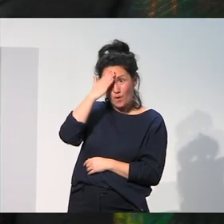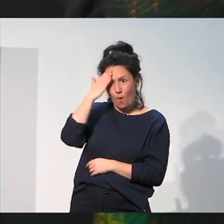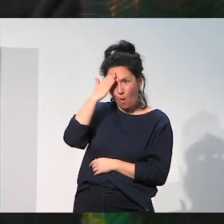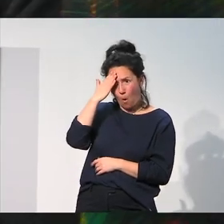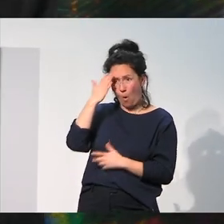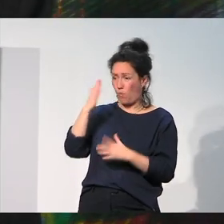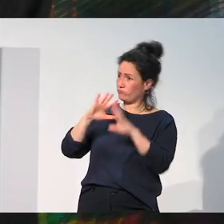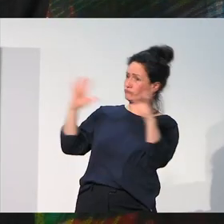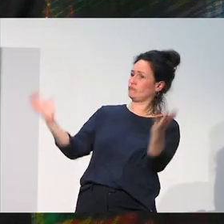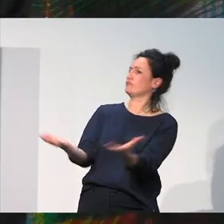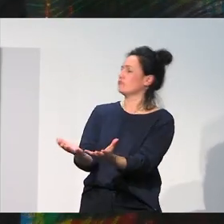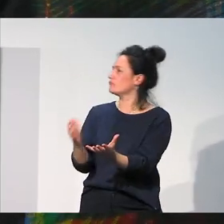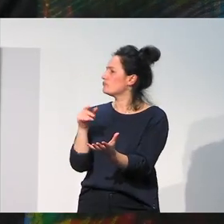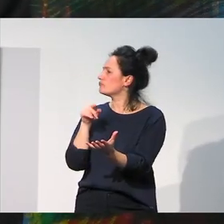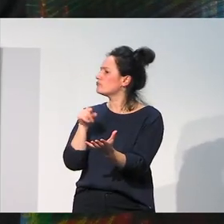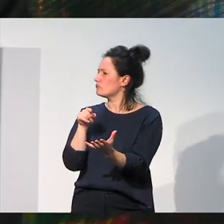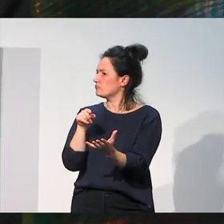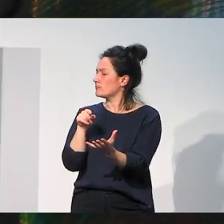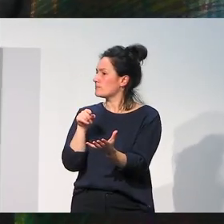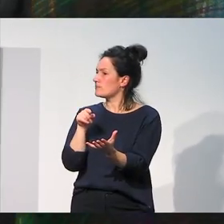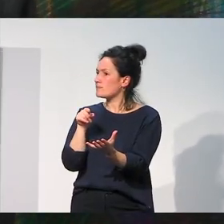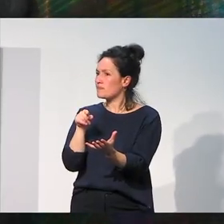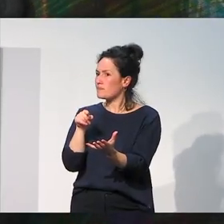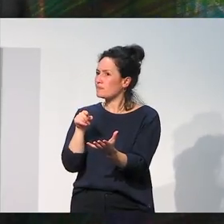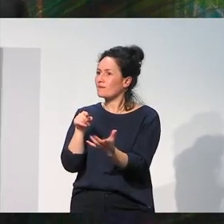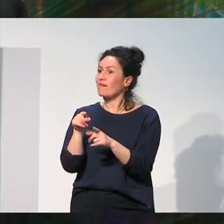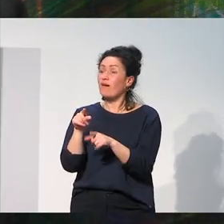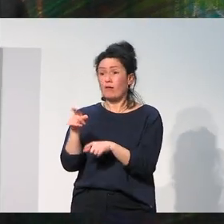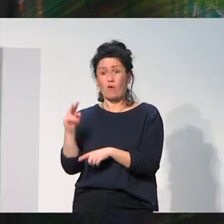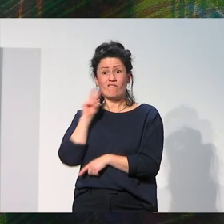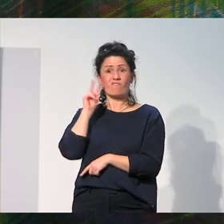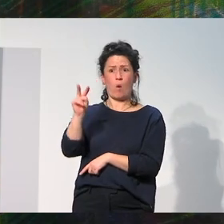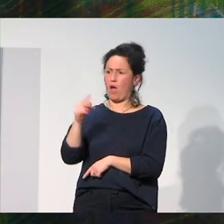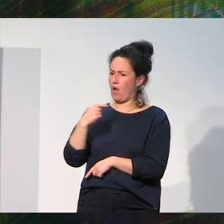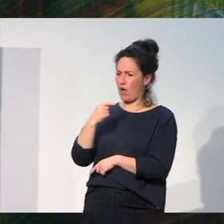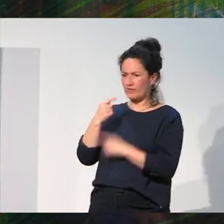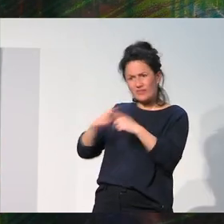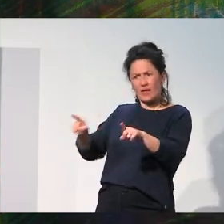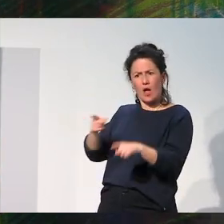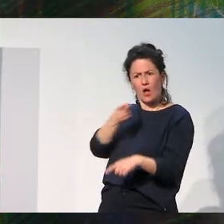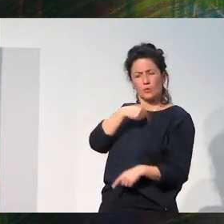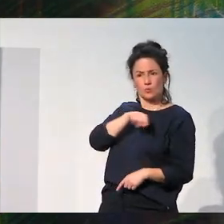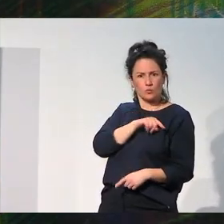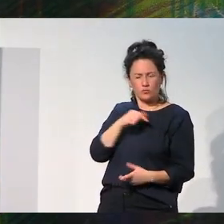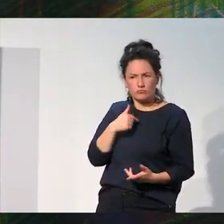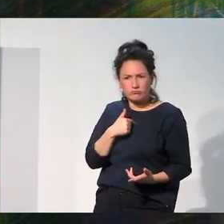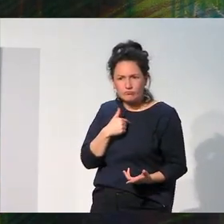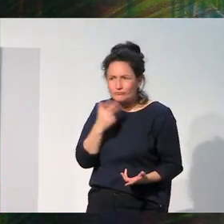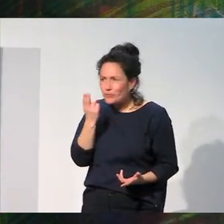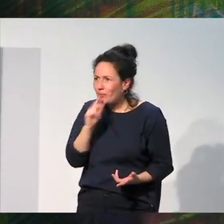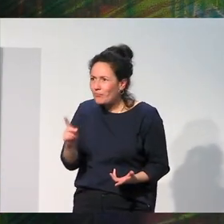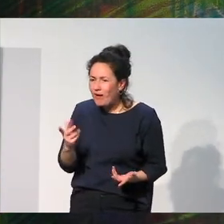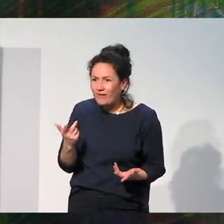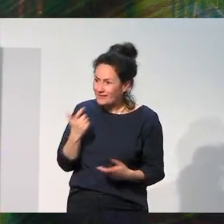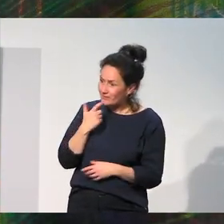dis les animaux parce que bon, c'est, pour le coup, c'est vrai, ne voient pas la même chose que nous. Je trouve que c'est totalement vertigineux de penser qu'ils